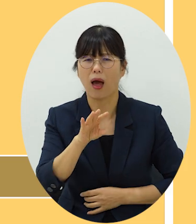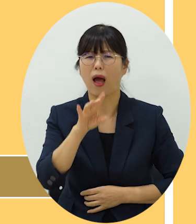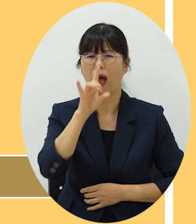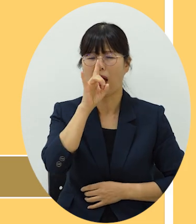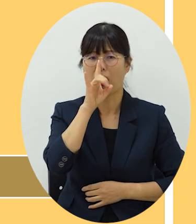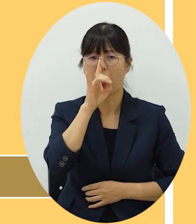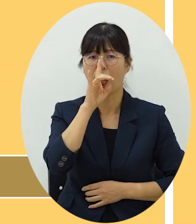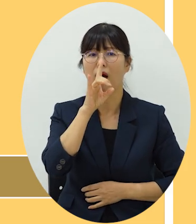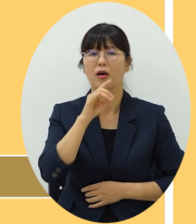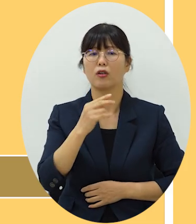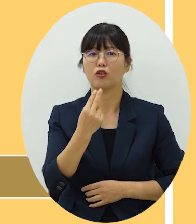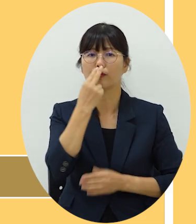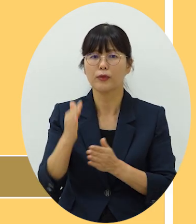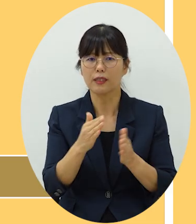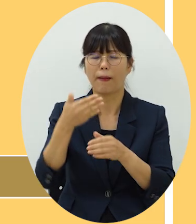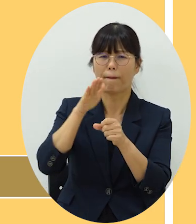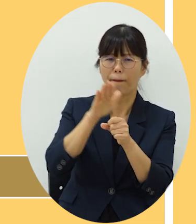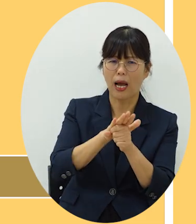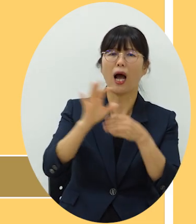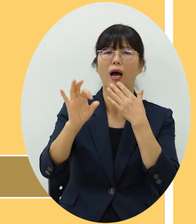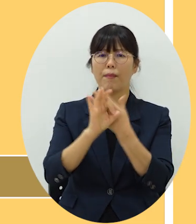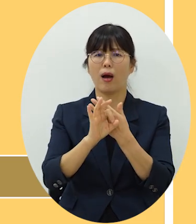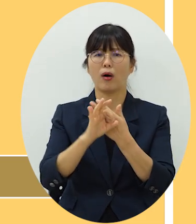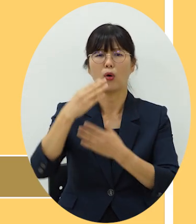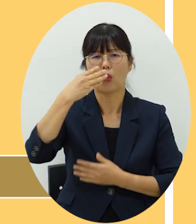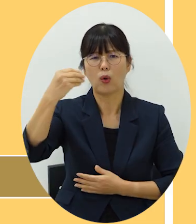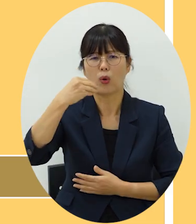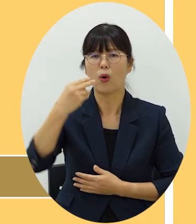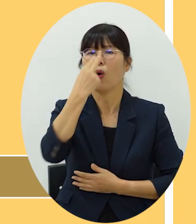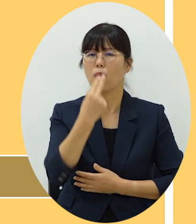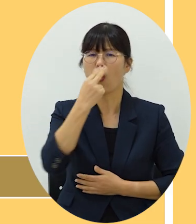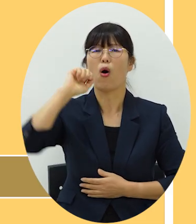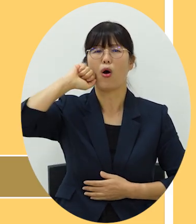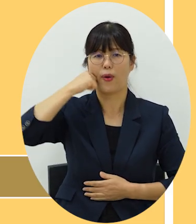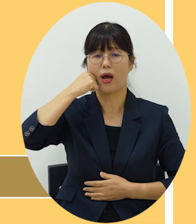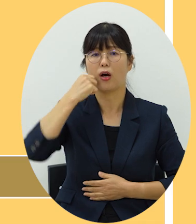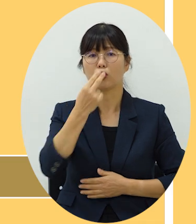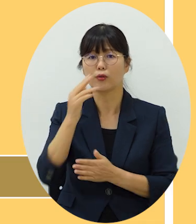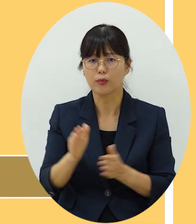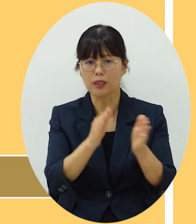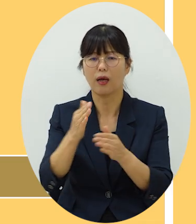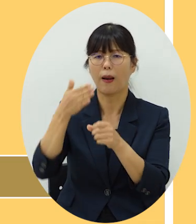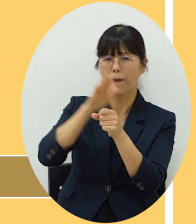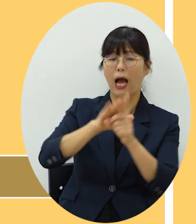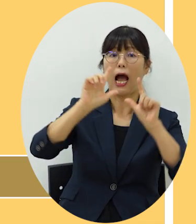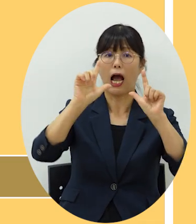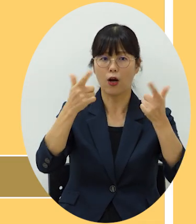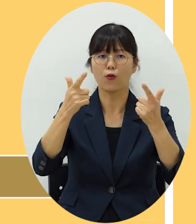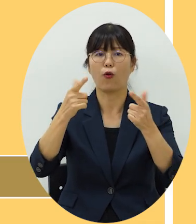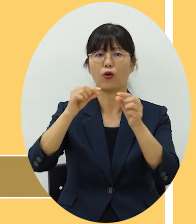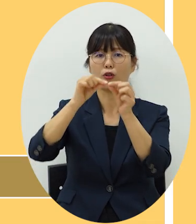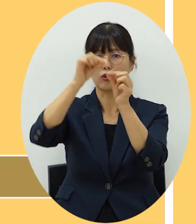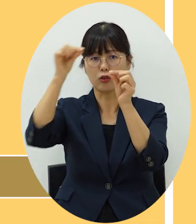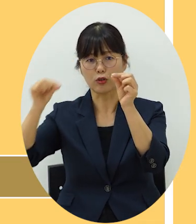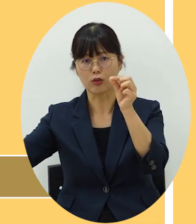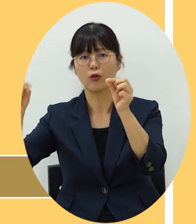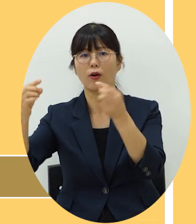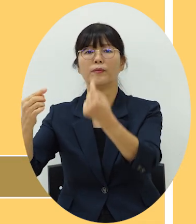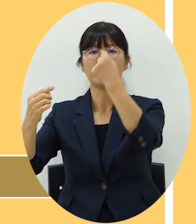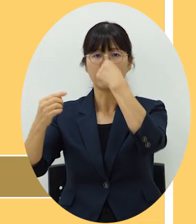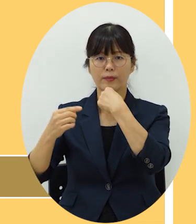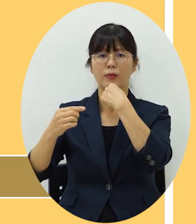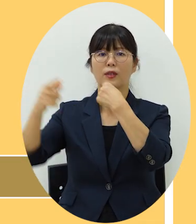행위를 하지 못하여 숨쉬는 길이 막히게 된다면 호흡이 어려워집니다. 숨쉬는 길이 막히지 않도록 카테터를 넣어